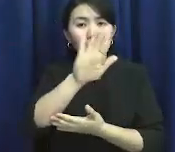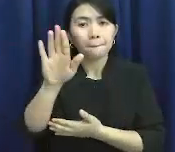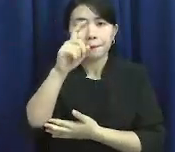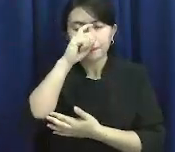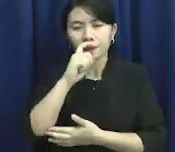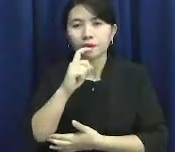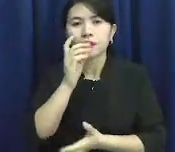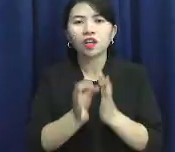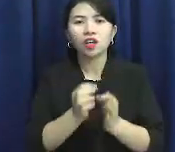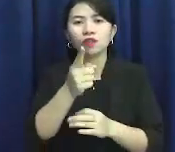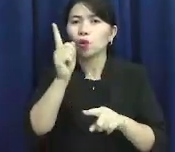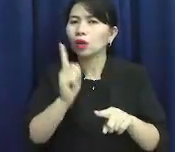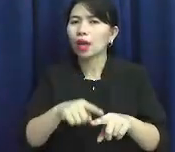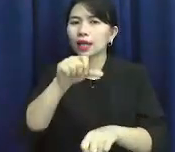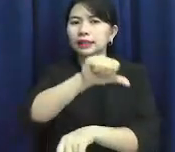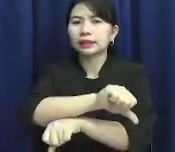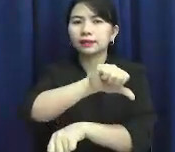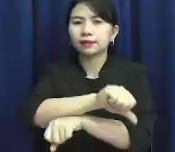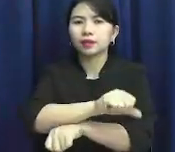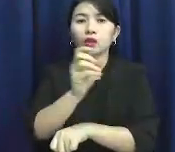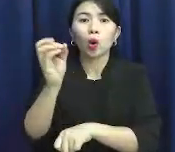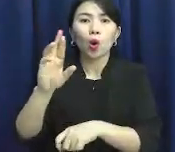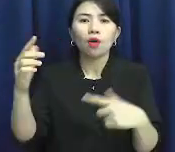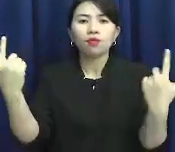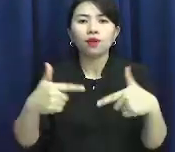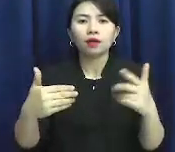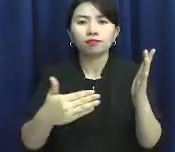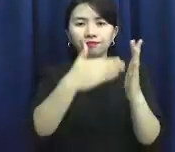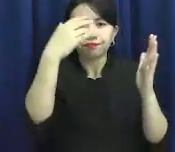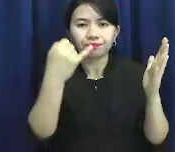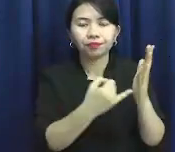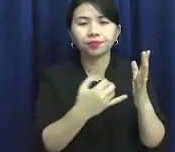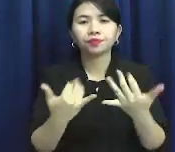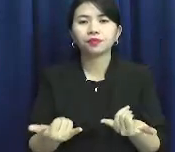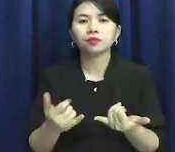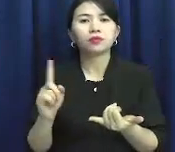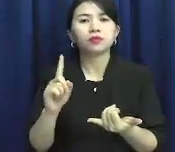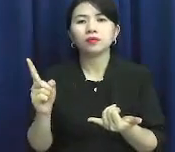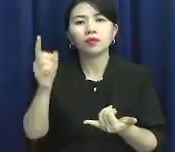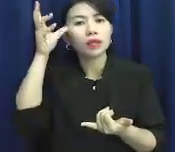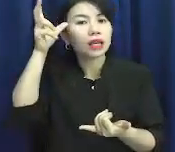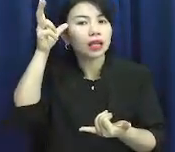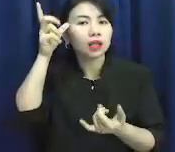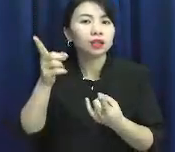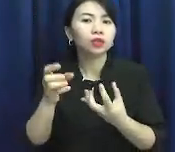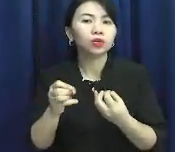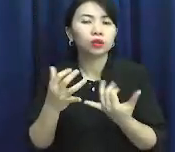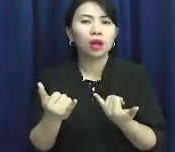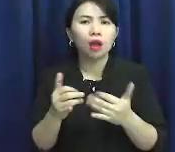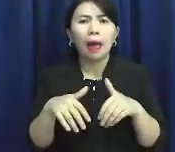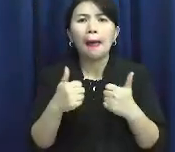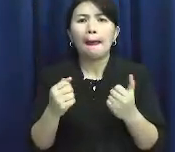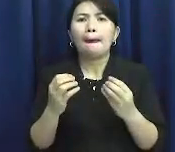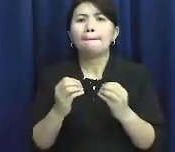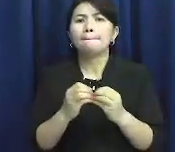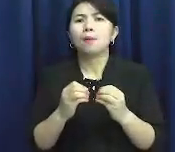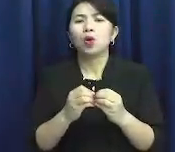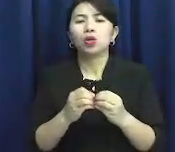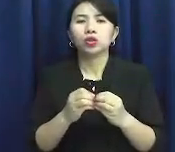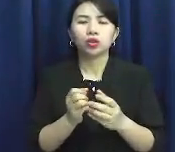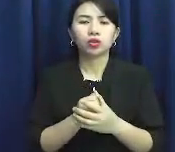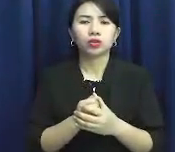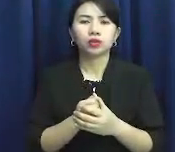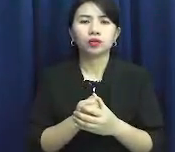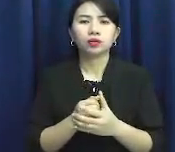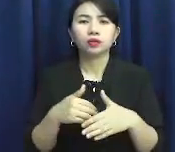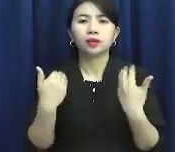na kayang labanan ang bagay na ang ganitong klaseng bagay na ginagawa ng Diablo, how much more pa, mga kapatid, how much more